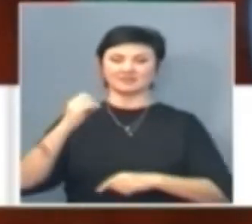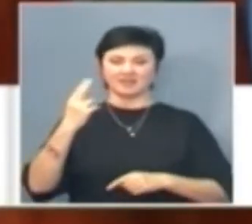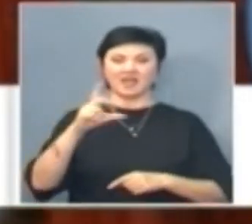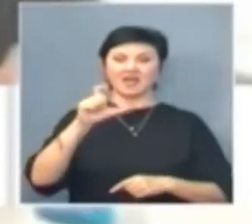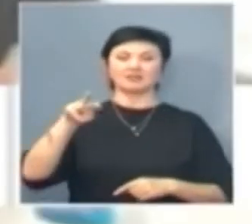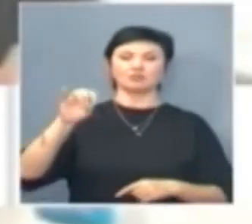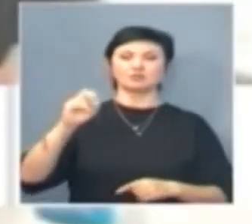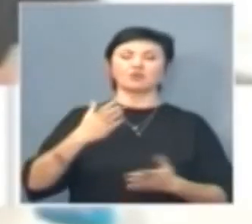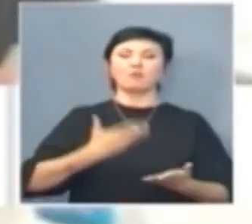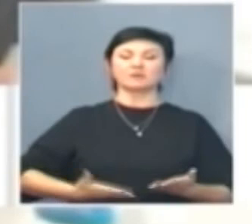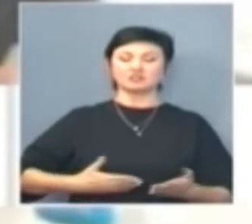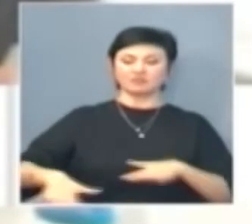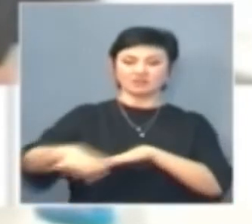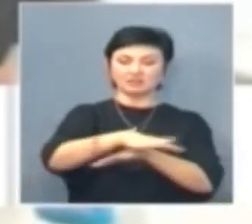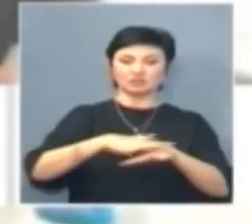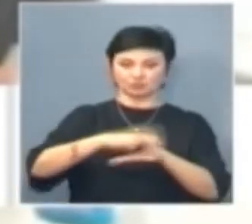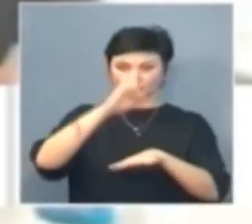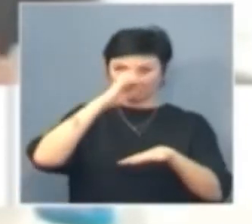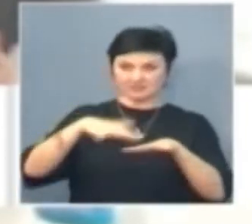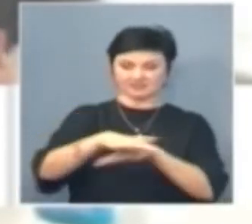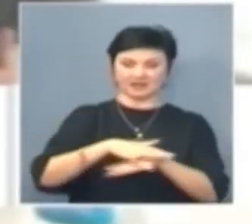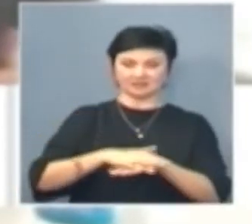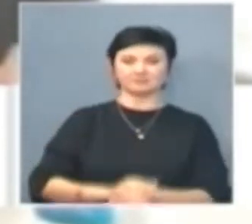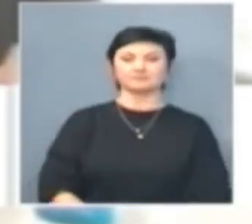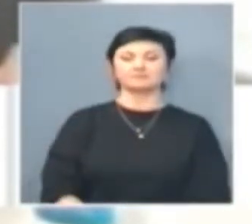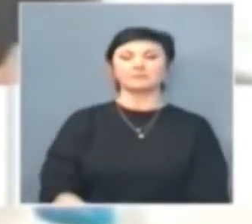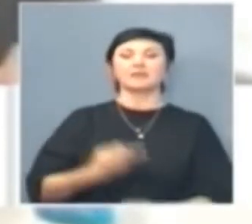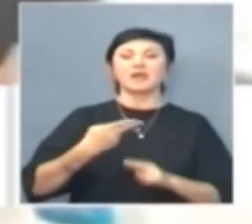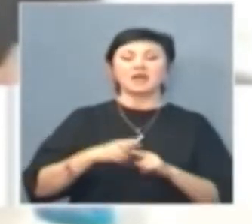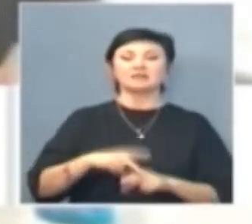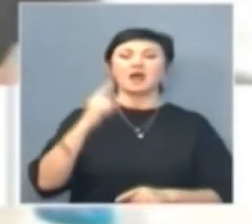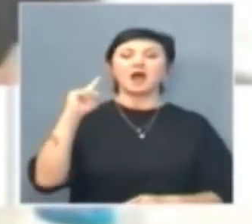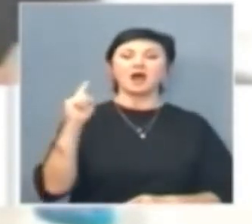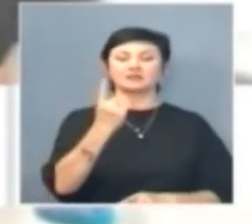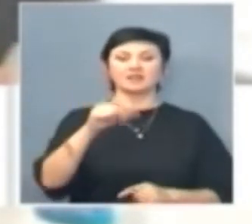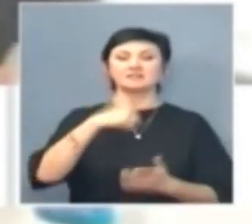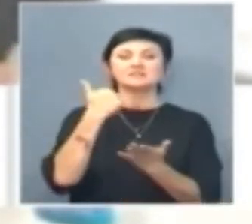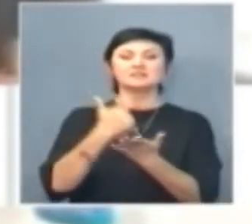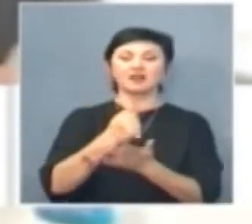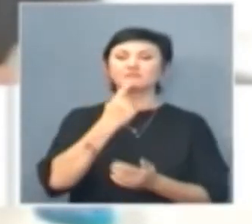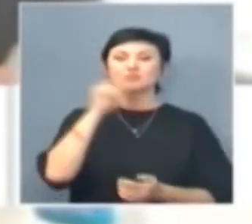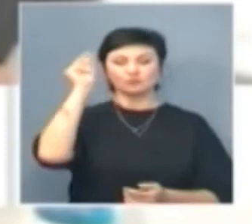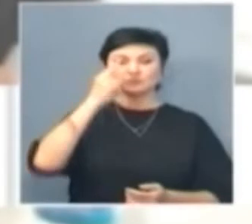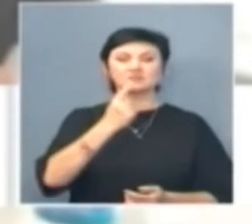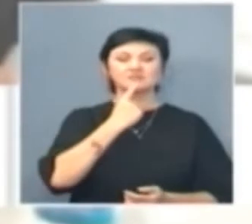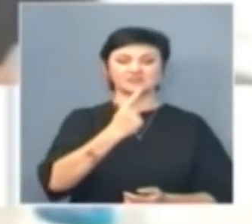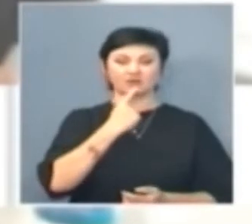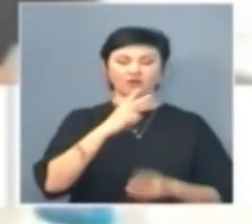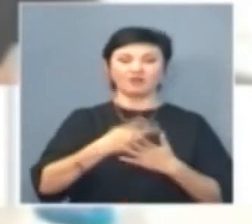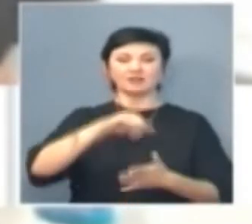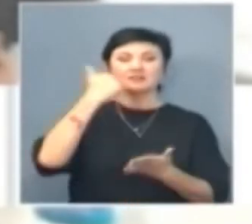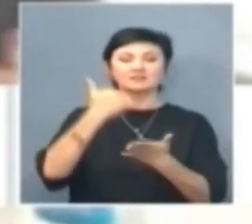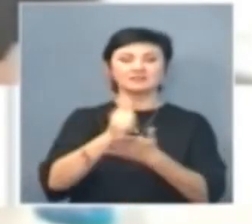страны. Изучение языков – это одна из главных тенденций современного